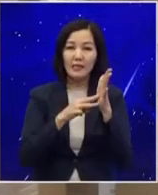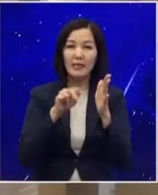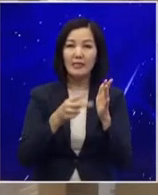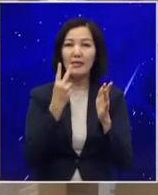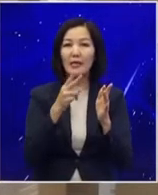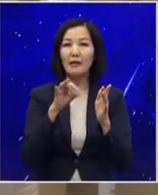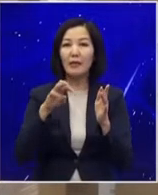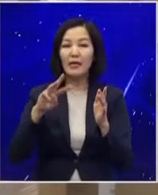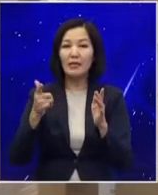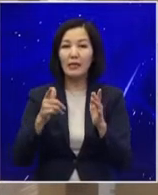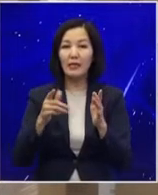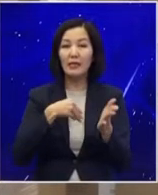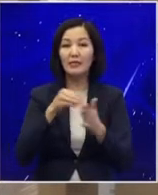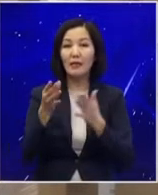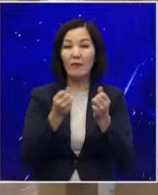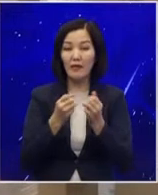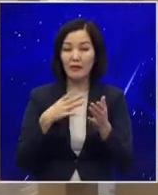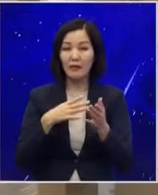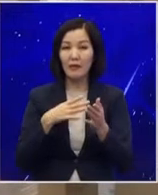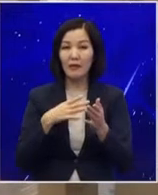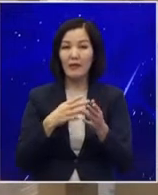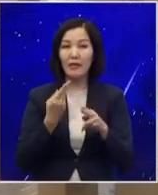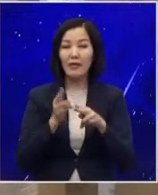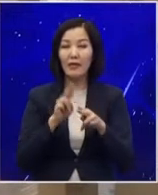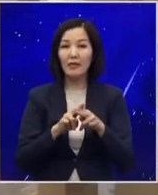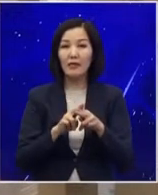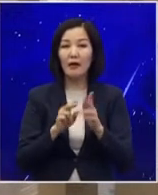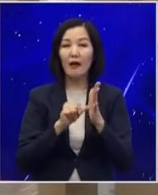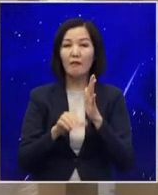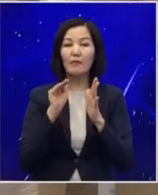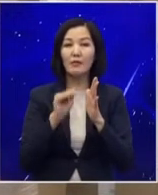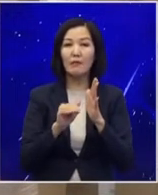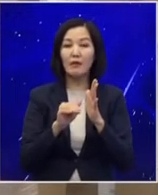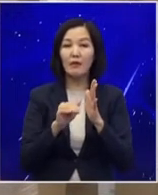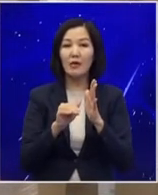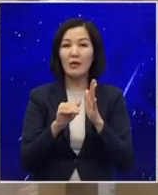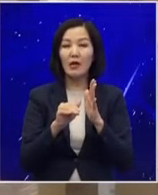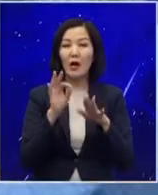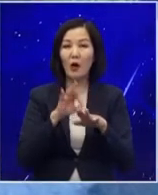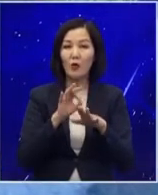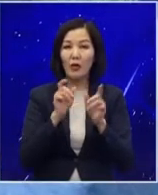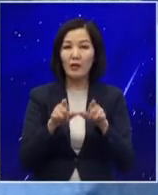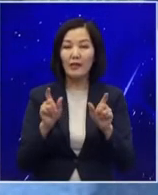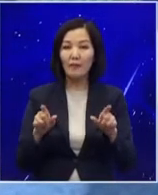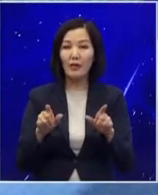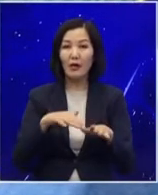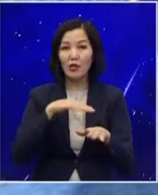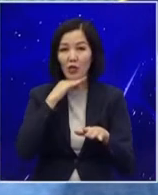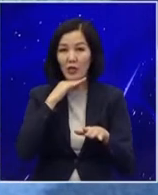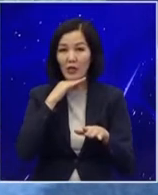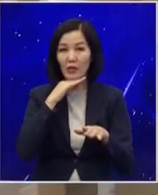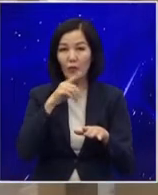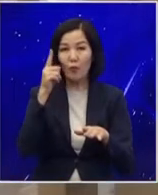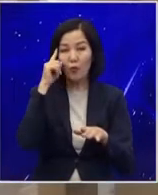қор сатып алдық. Осы қор енді 60 мың науқасқа жетеді деп ойлап тұрмыз. Егер